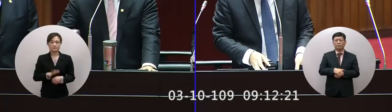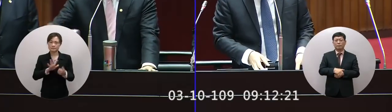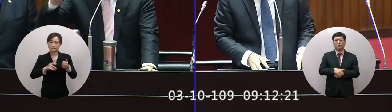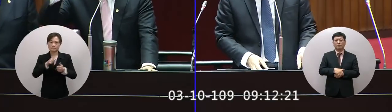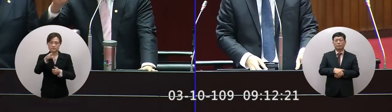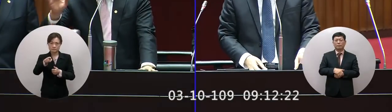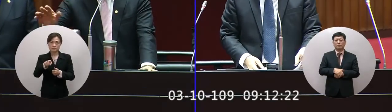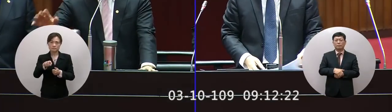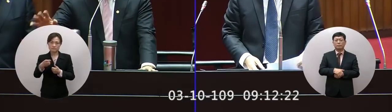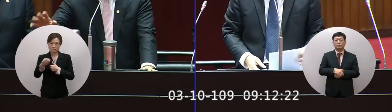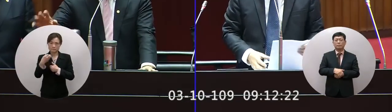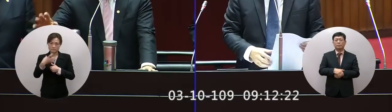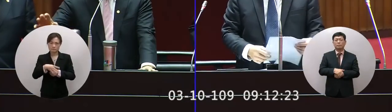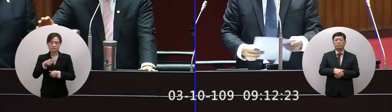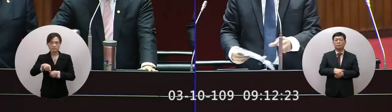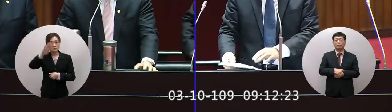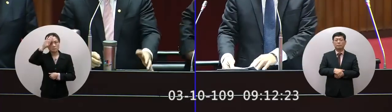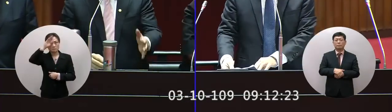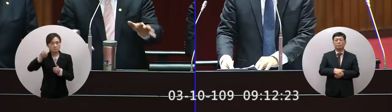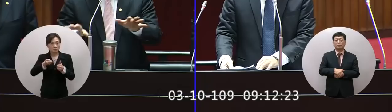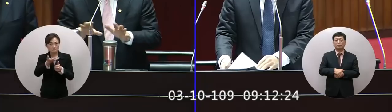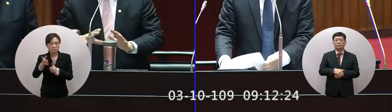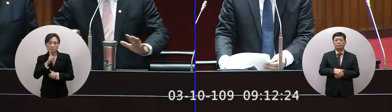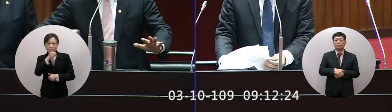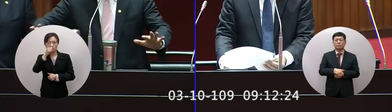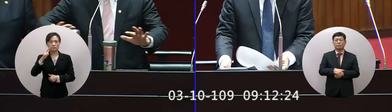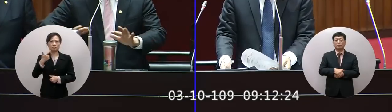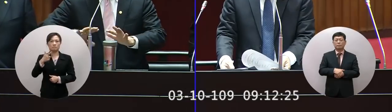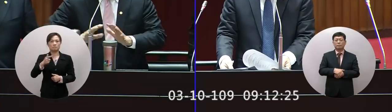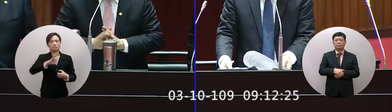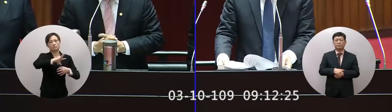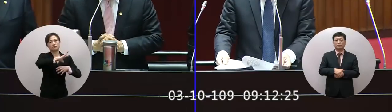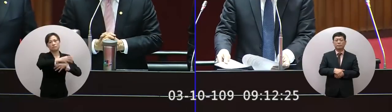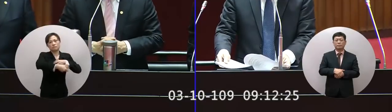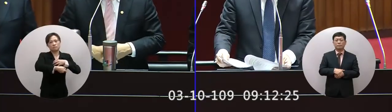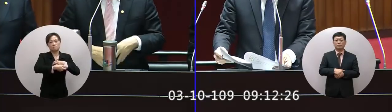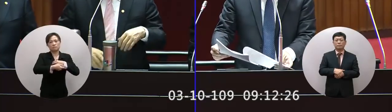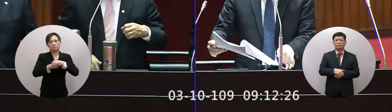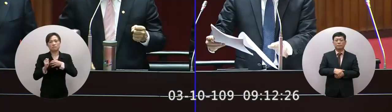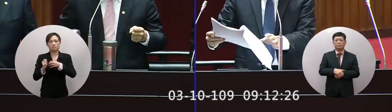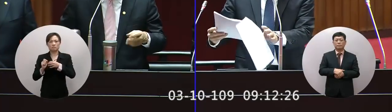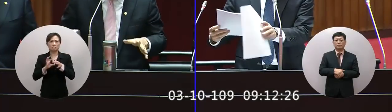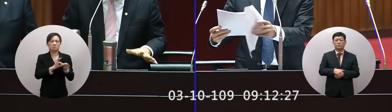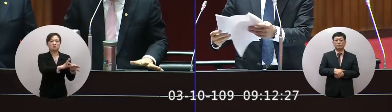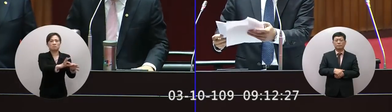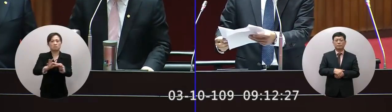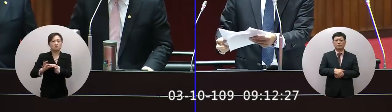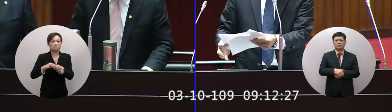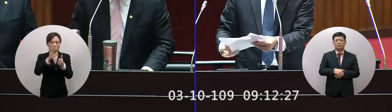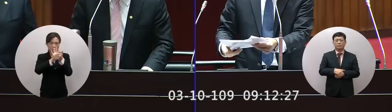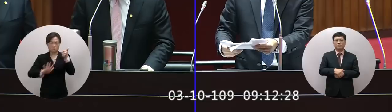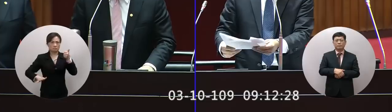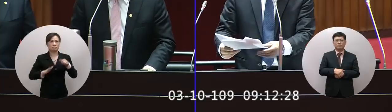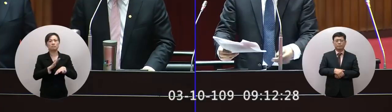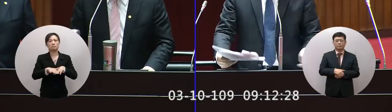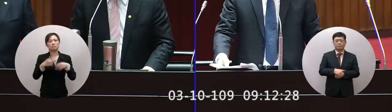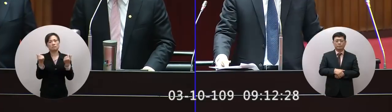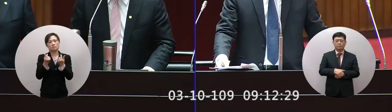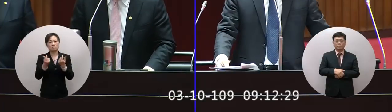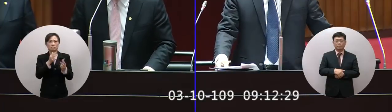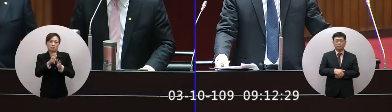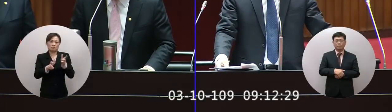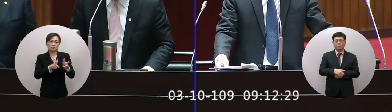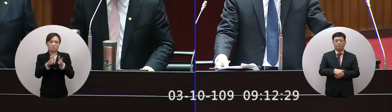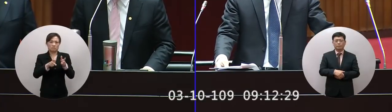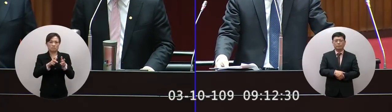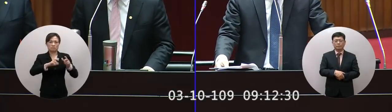你讲的就是不只是疫情呐、啊，你看全世界都联动的，现在包括有产油国